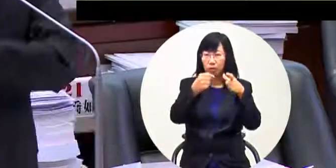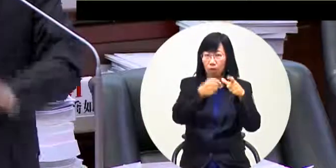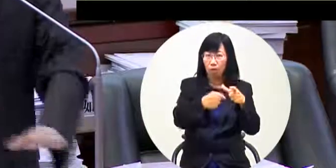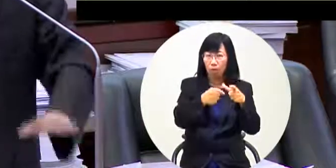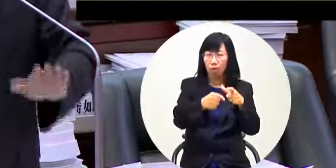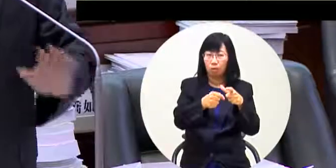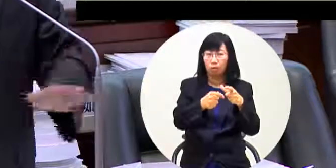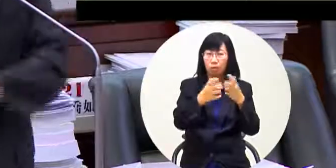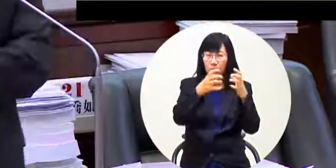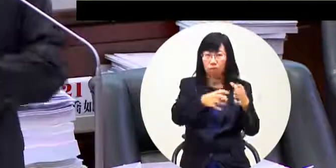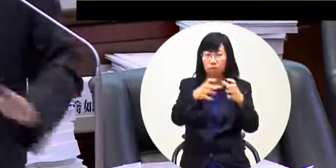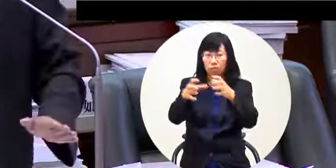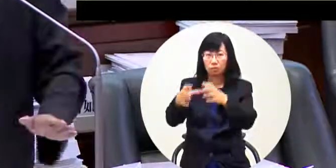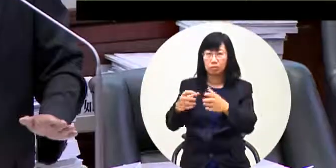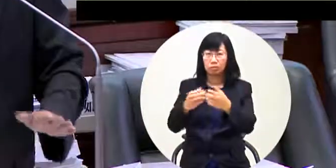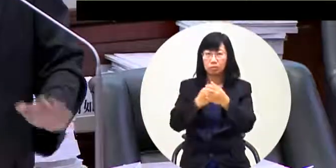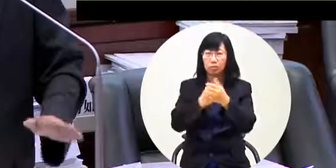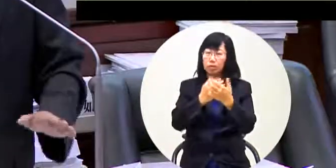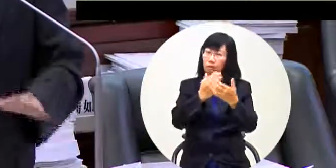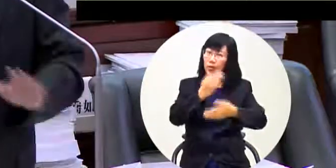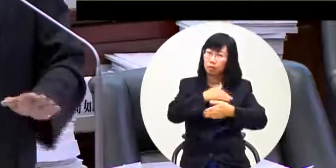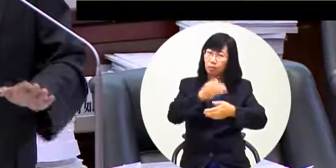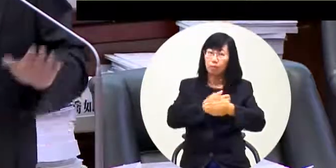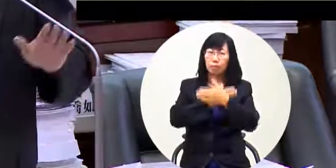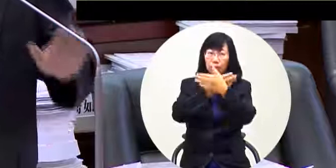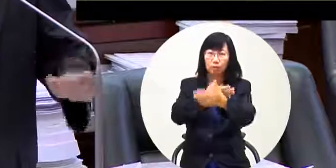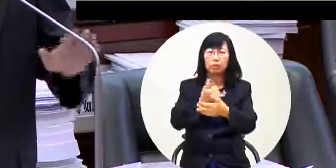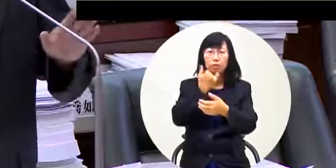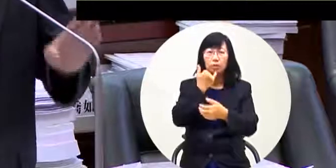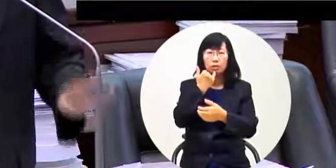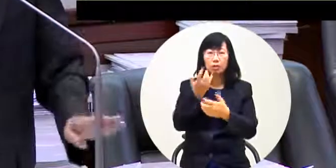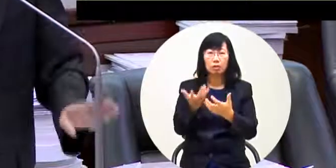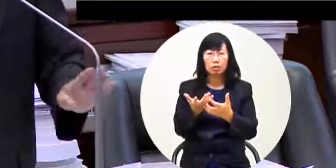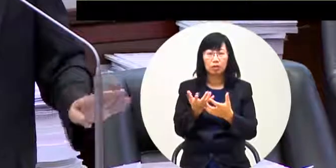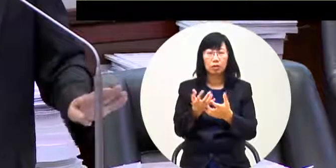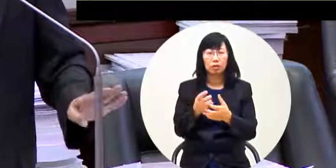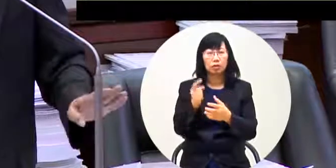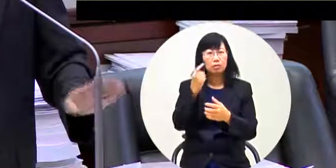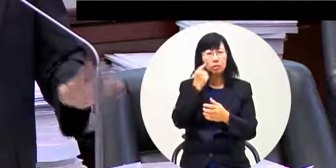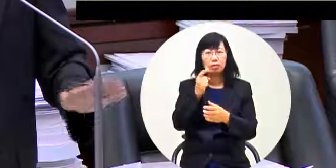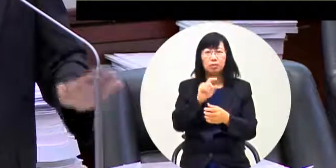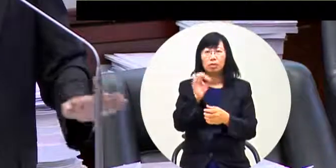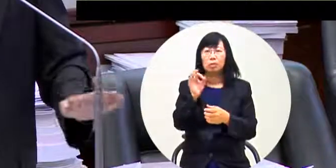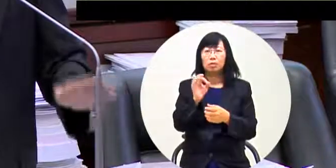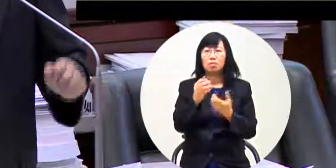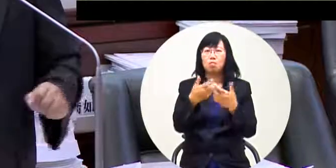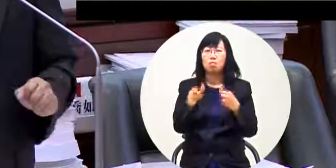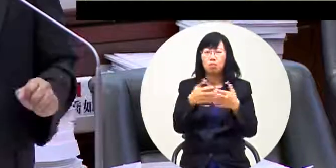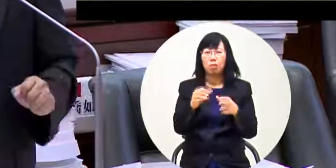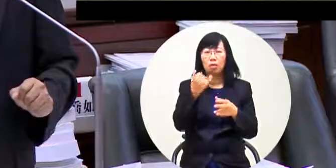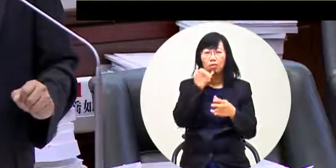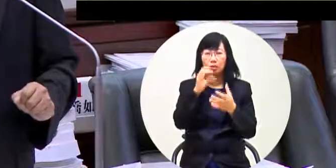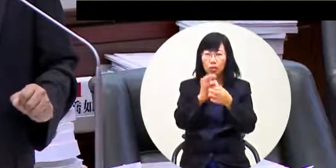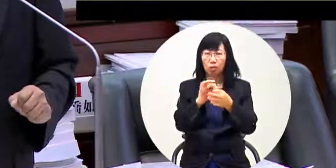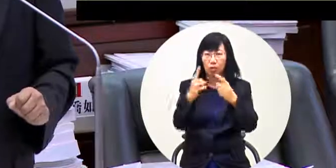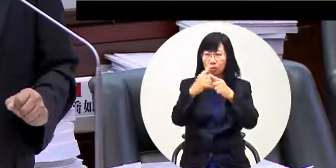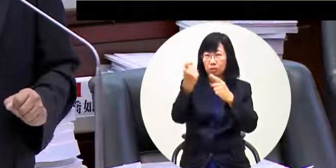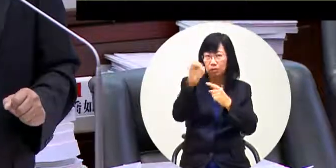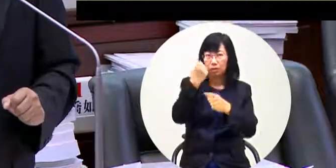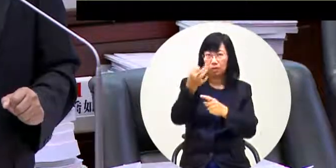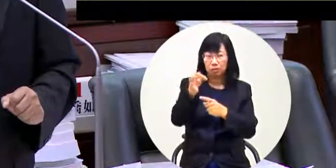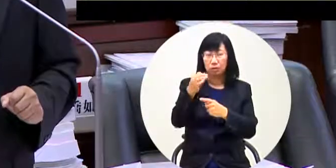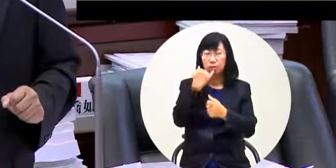遐钱归去用咧私立学校补助。我觉得这样能够把人员人力做这样的调控是最经济实惠